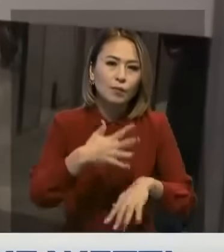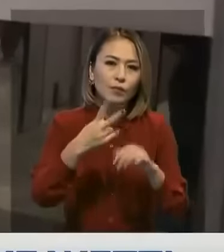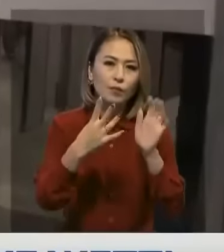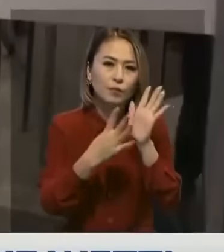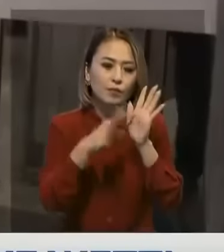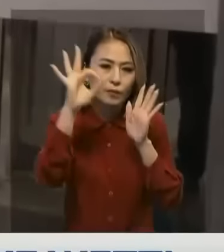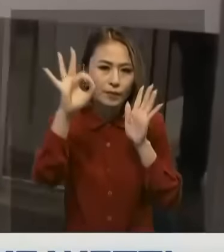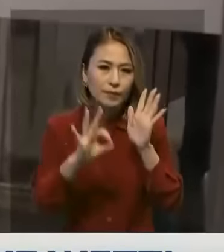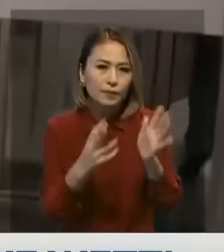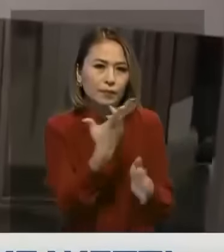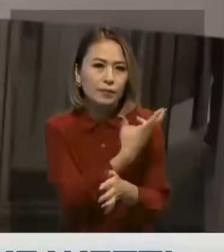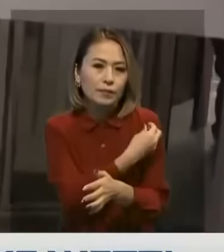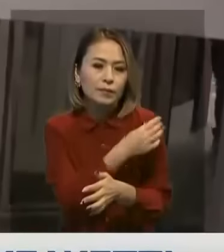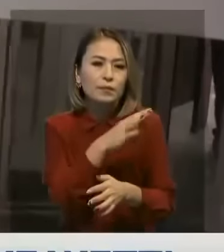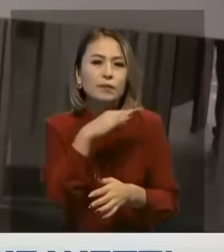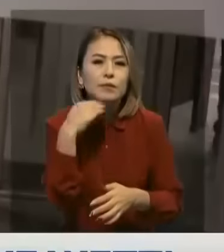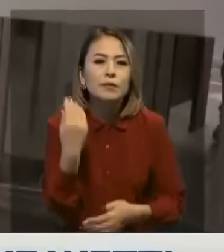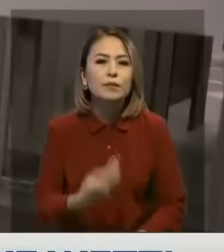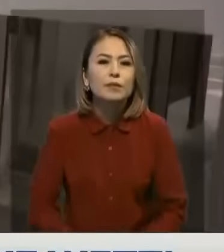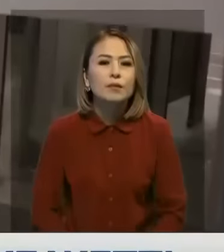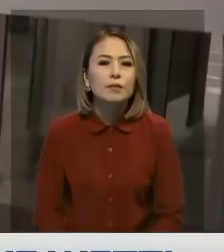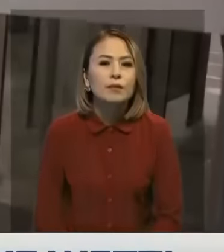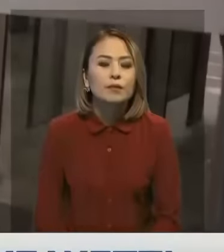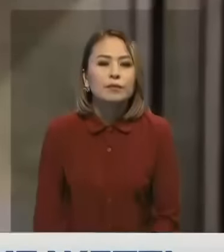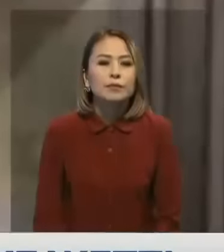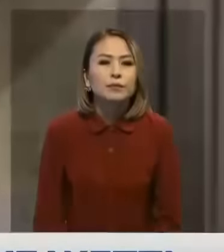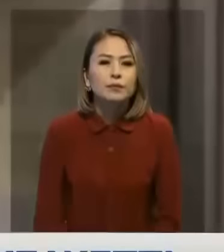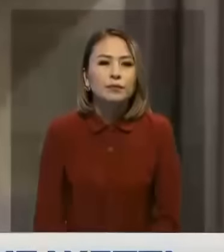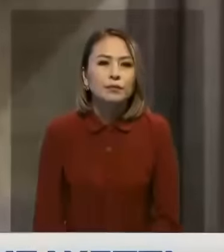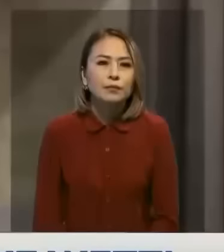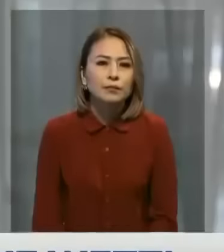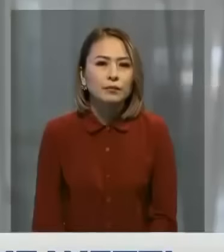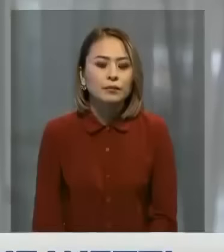халықтың 29% екпені салдырғысы келмейтінін айтқан.